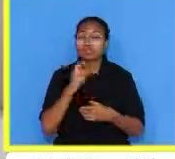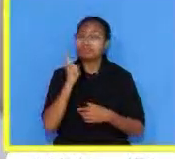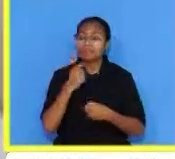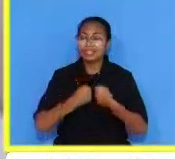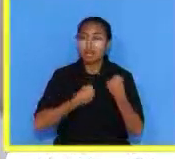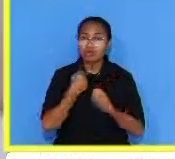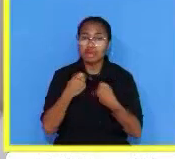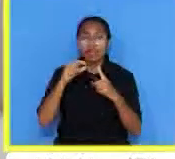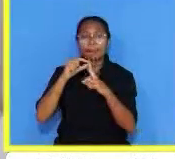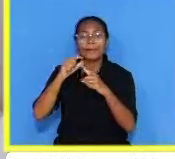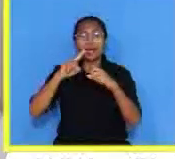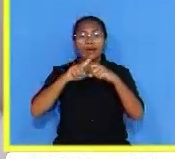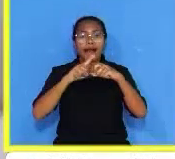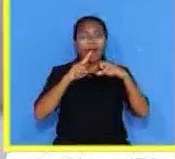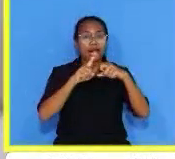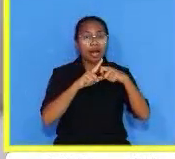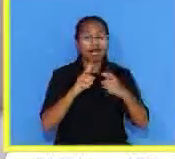dari PKK